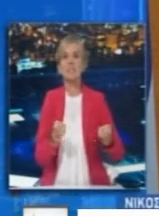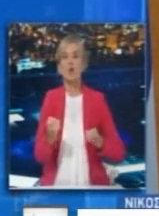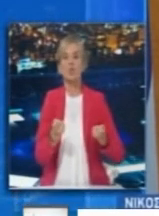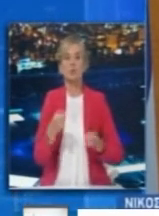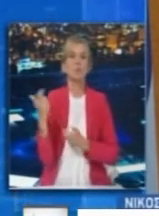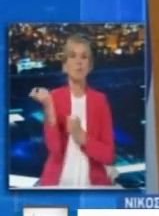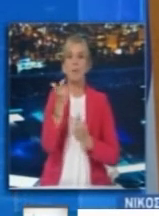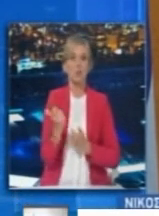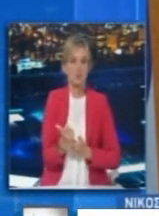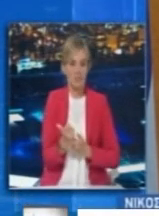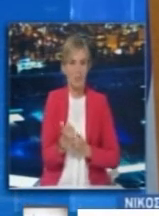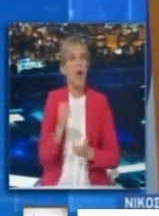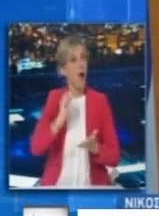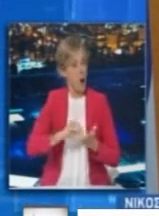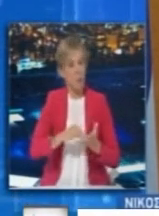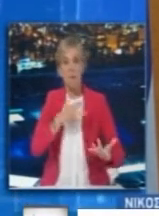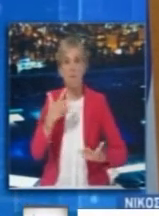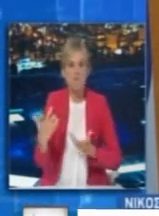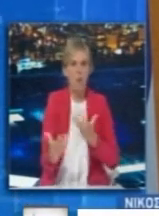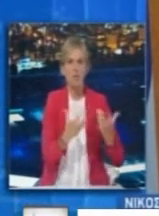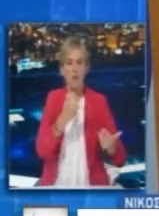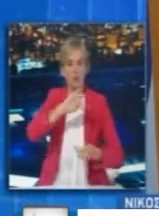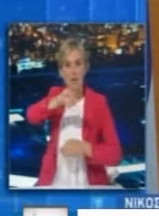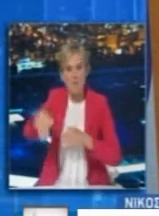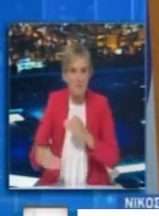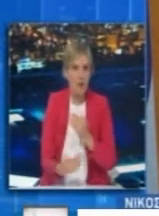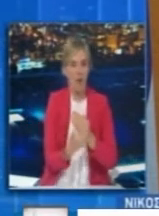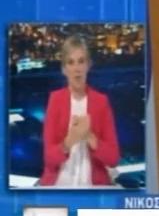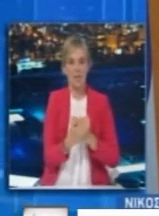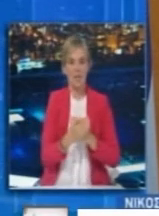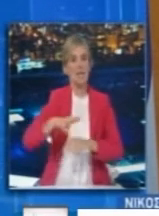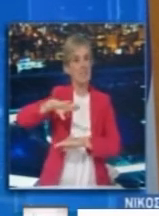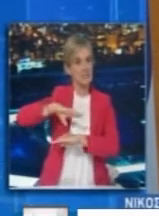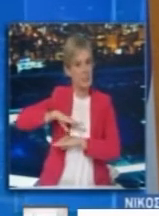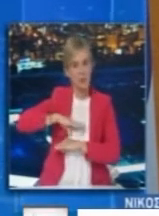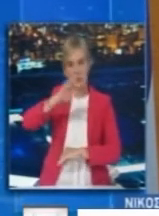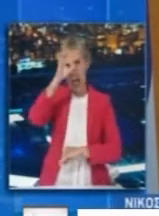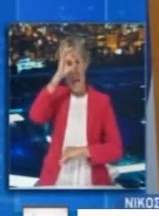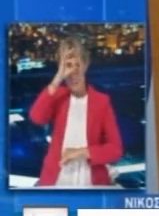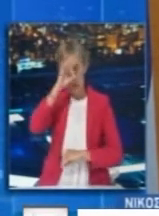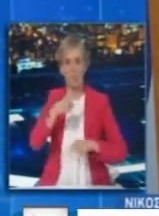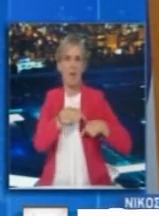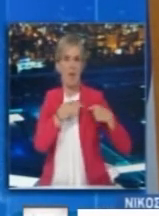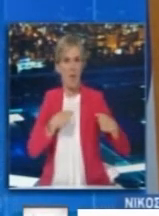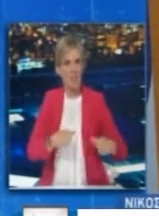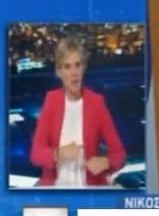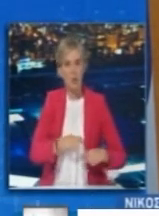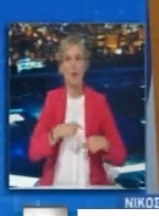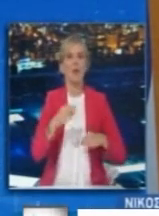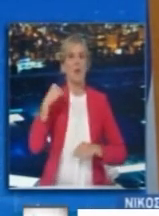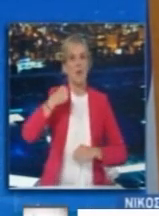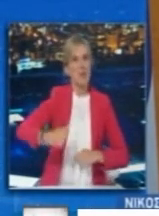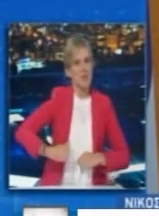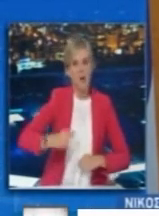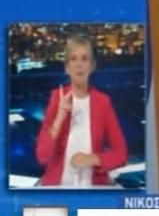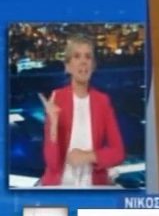στιγμή η πυρκαγιά είναι σε εξέλιξη, ενώ συνδρομή παρέχουν ισχυρές δυνάμεις του στρατού και της αστυνομίας, αλλά και η περιφέρεια Αττικής και η τοπική